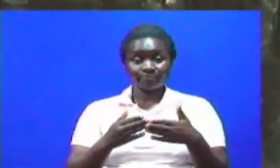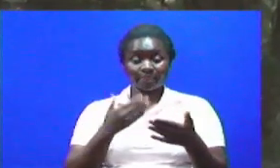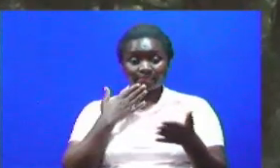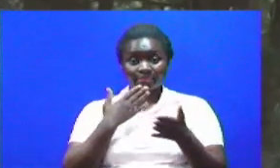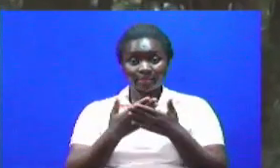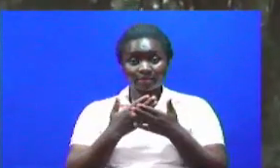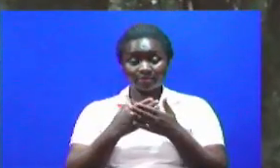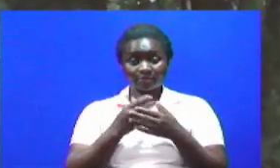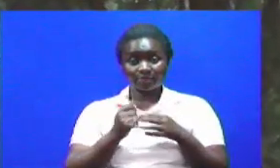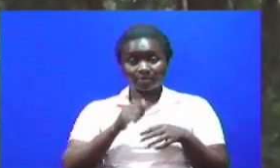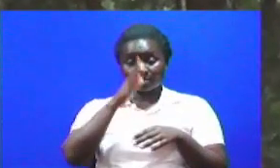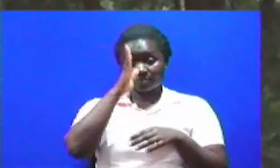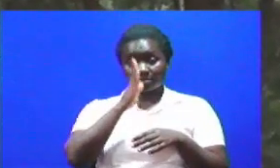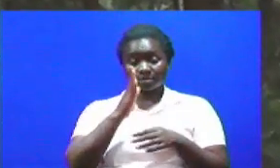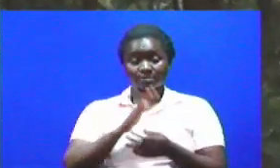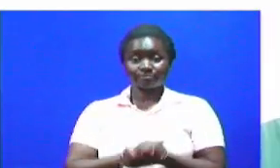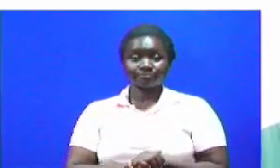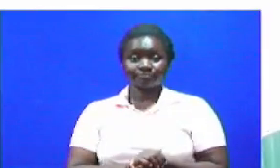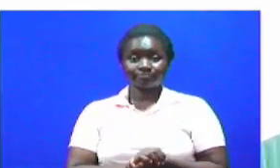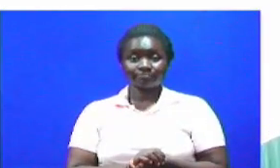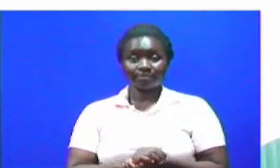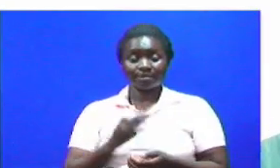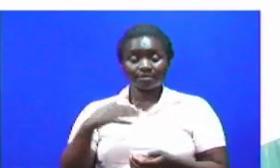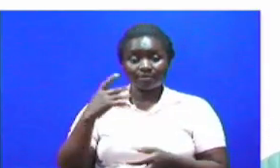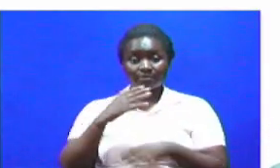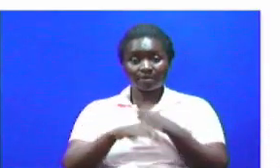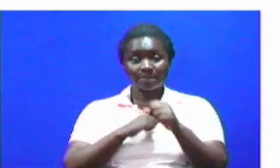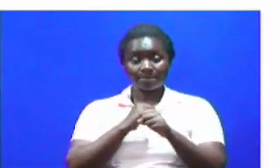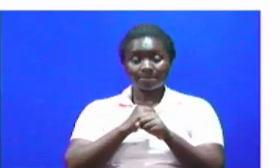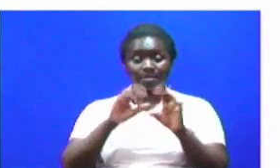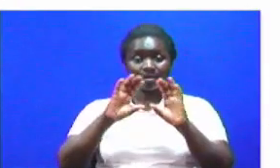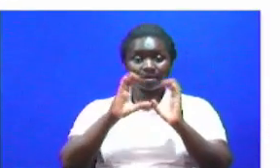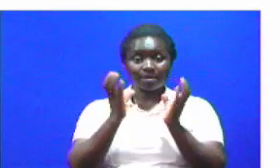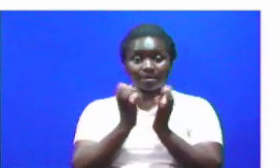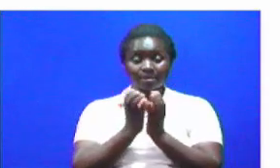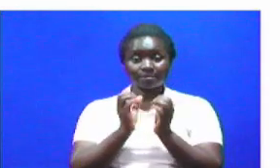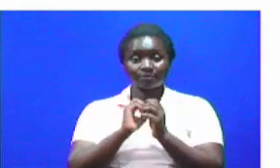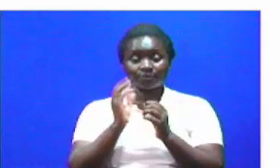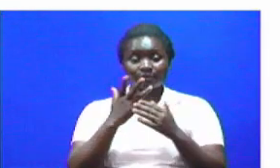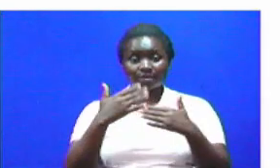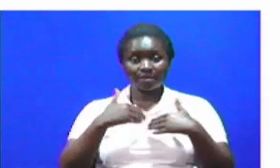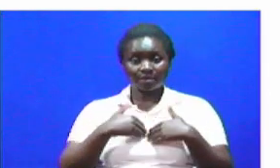kwa Mwenyezi Mungu. Last year's class. We had